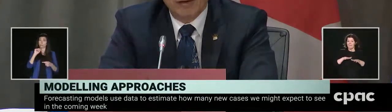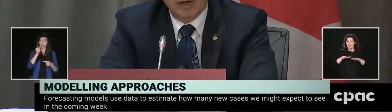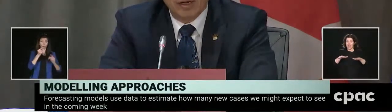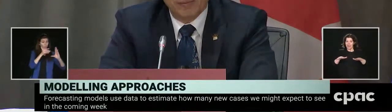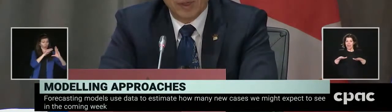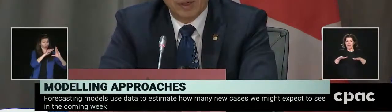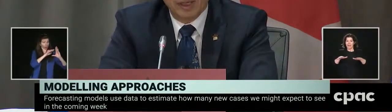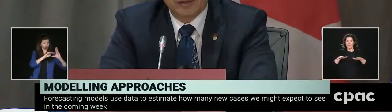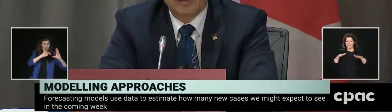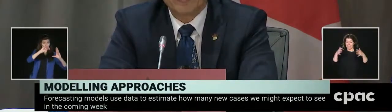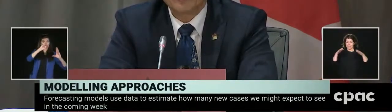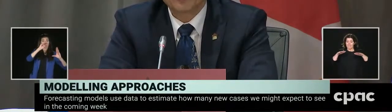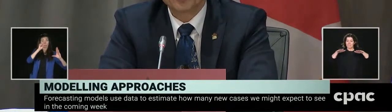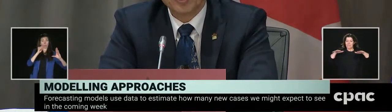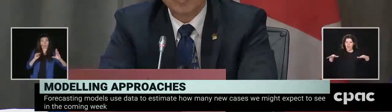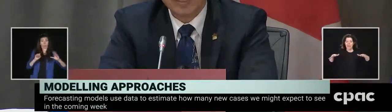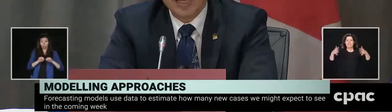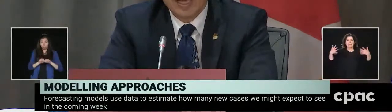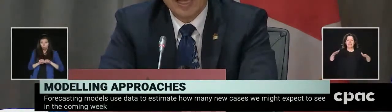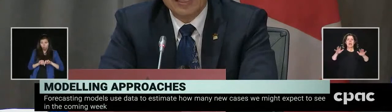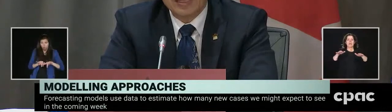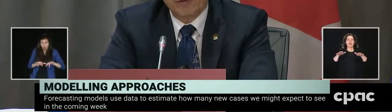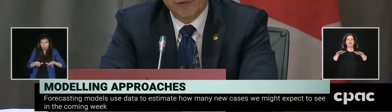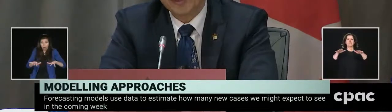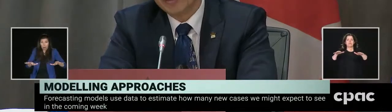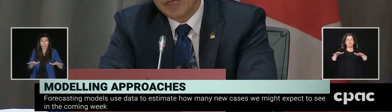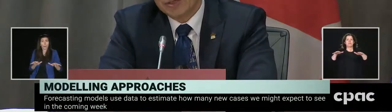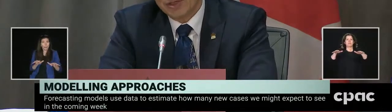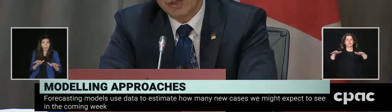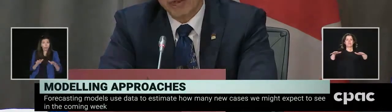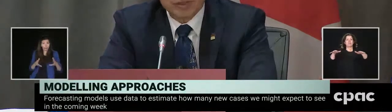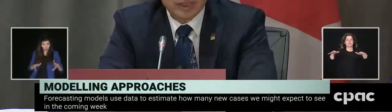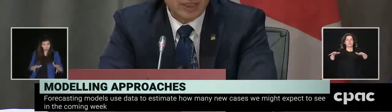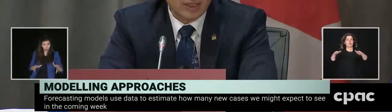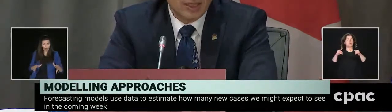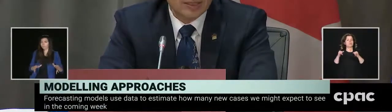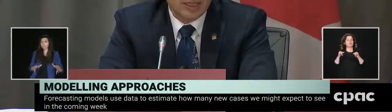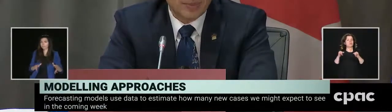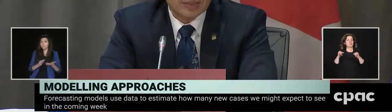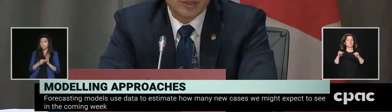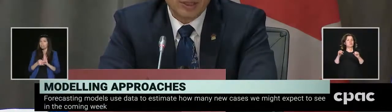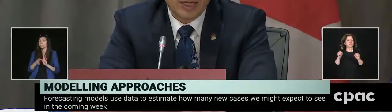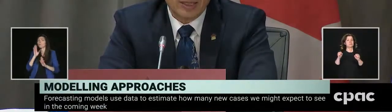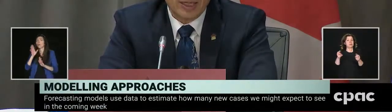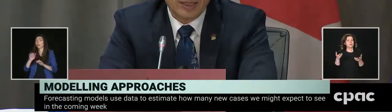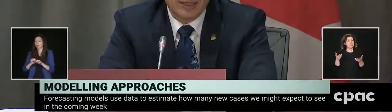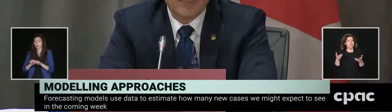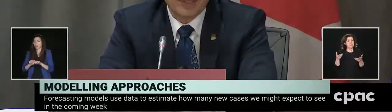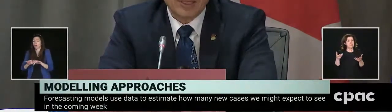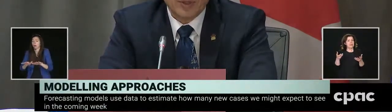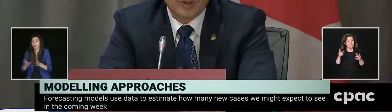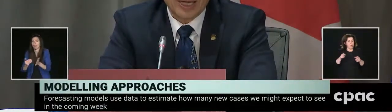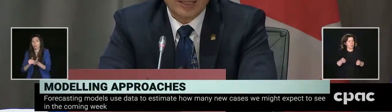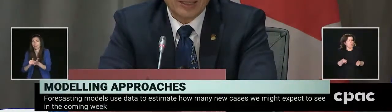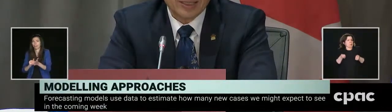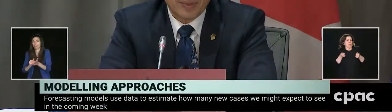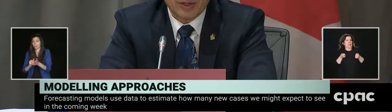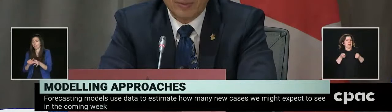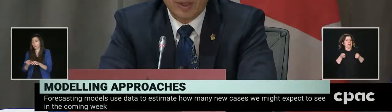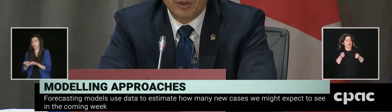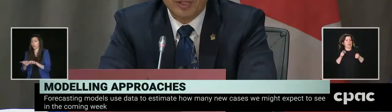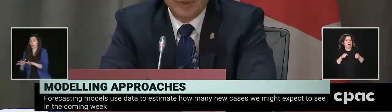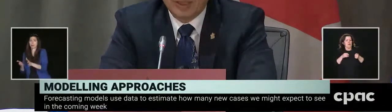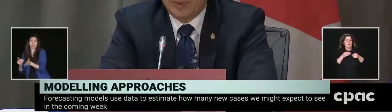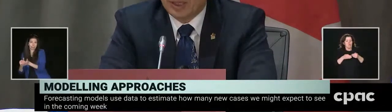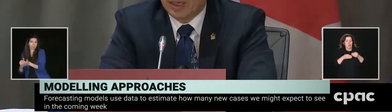faut être vraiment prudent et c'est au fur et à mesure. Et aussi, c'est parce que l'épidémie au Canada,